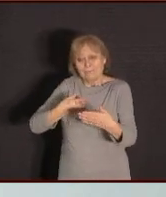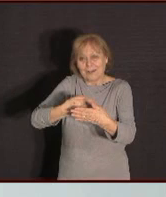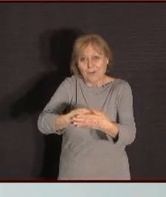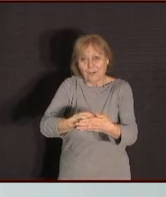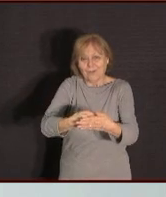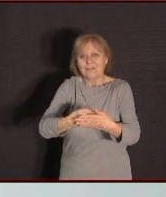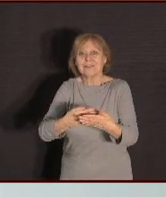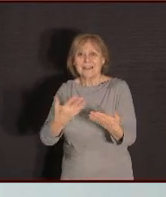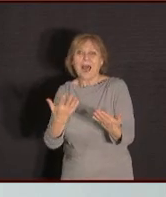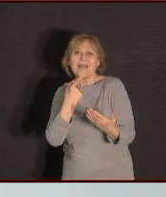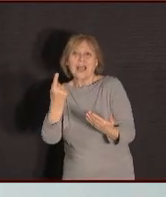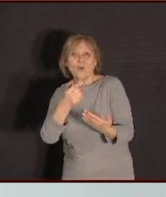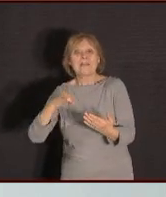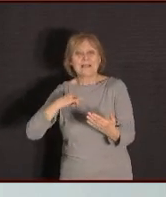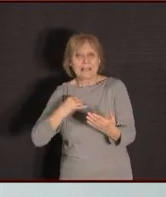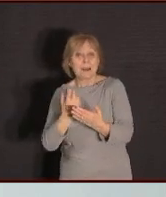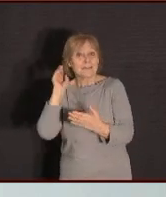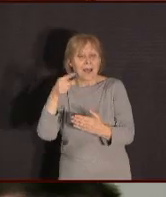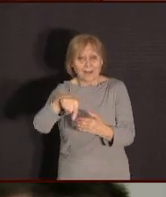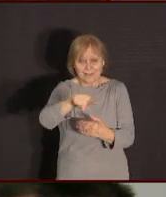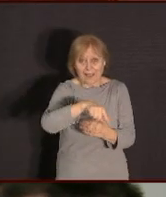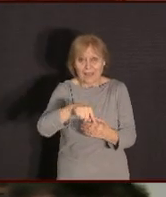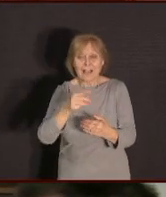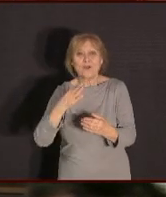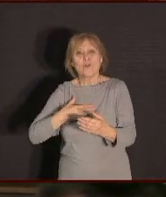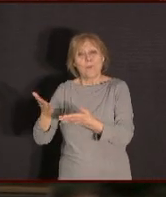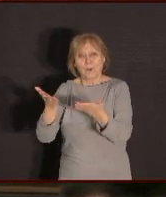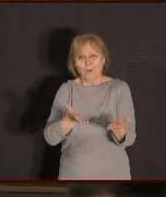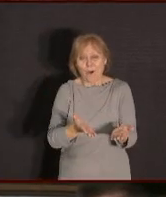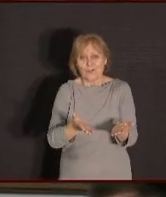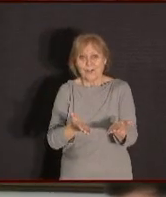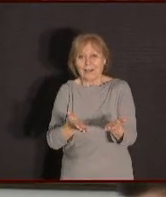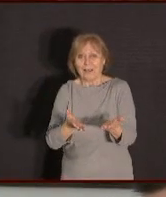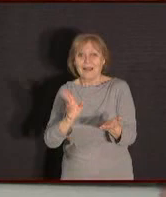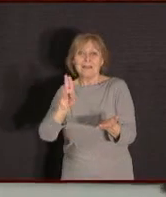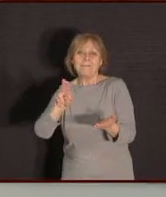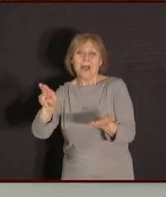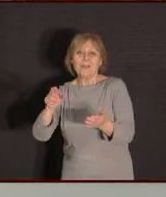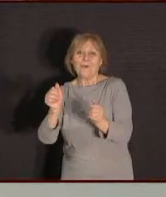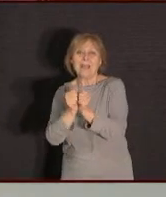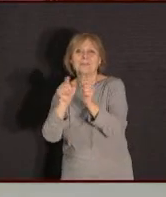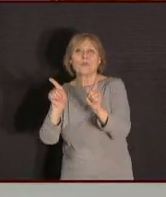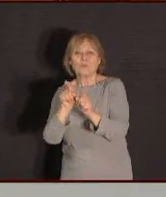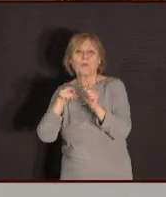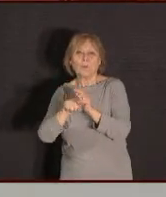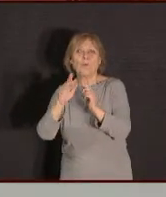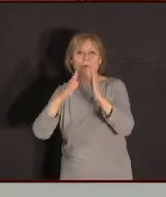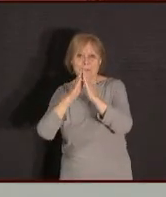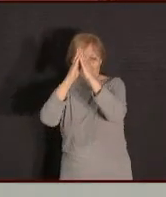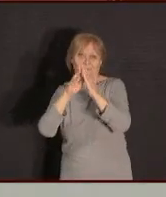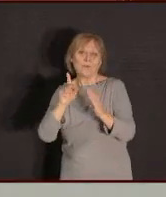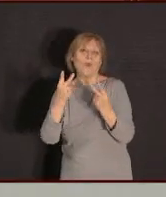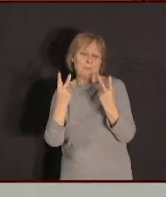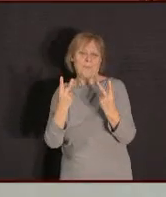nje, da so dobrodošli, da imajo mesto tudi v cerkvi. In to se mi zdi pomembno. Ali obstaja